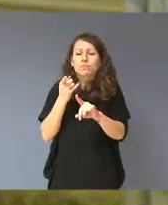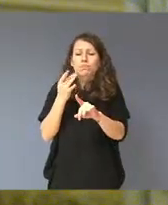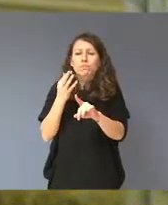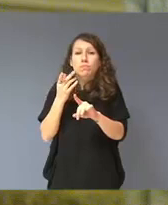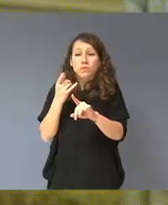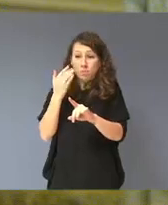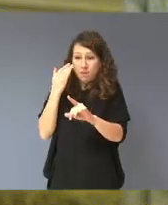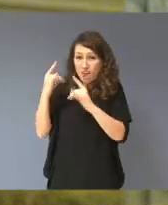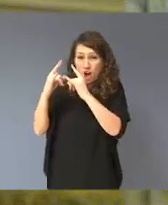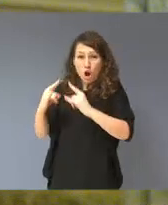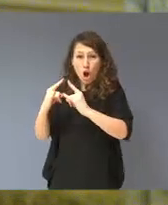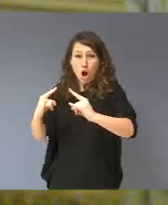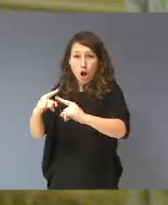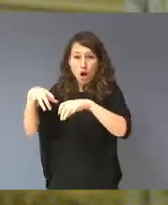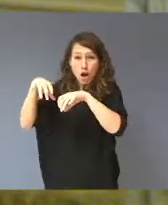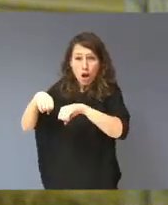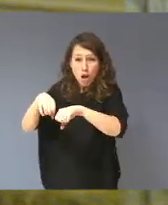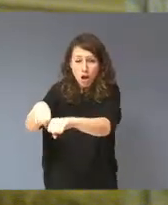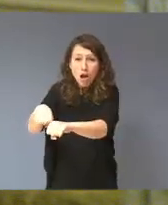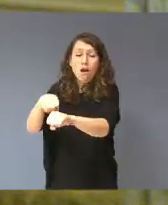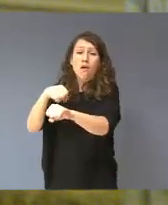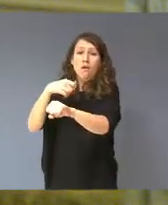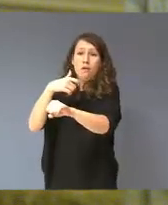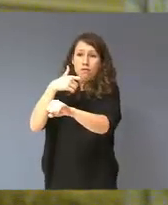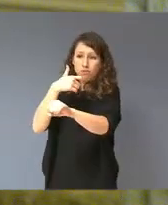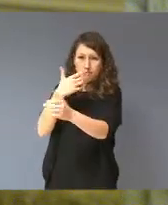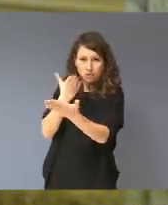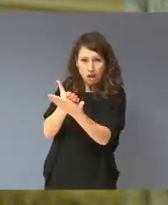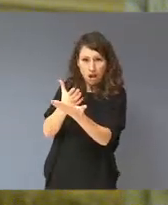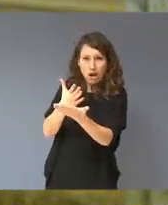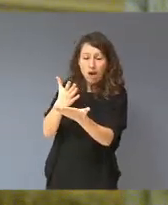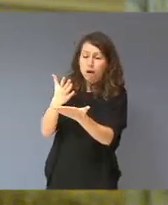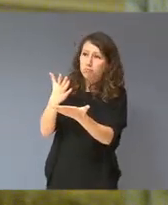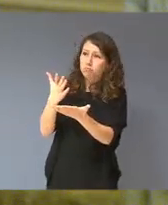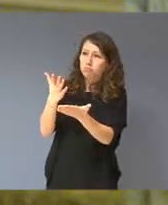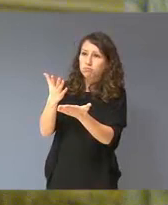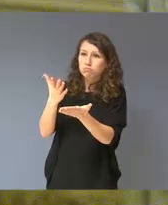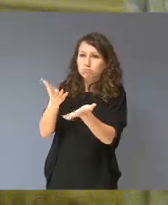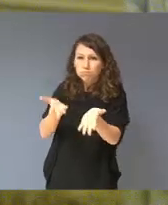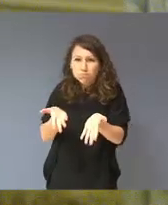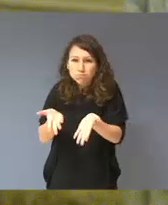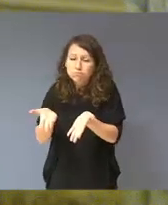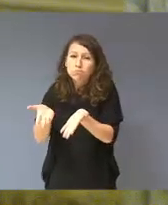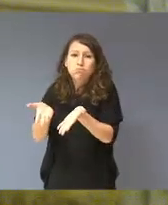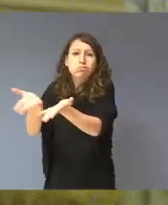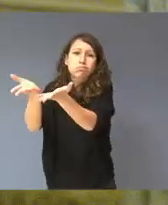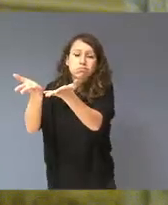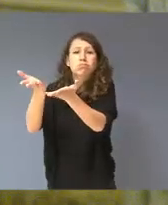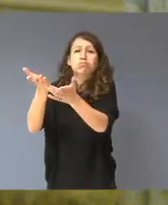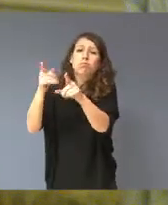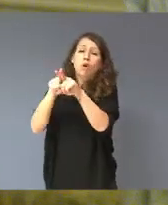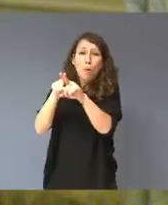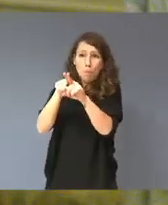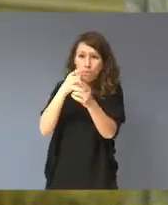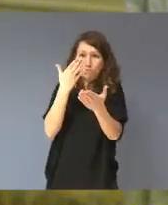de campements à Reims fassent l'objet d'une médiatisation nationale, même régionale,